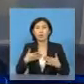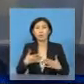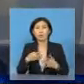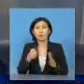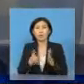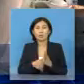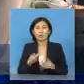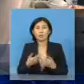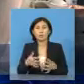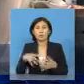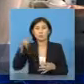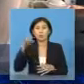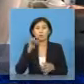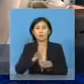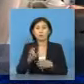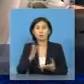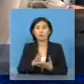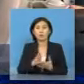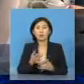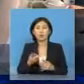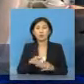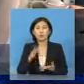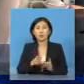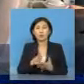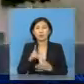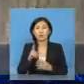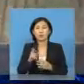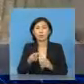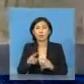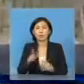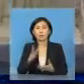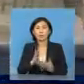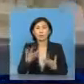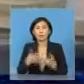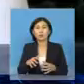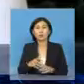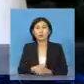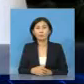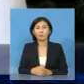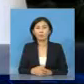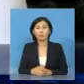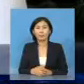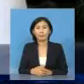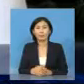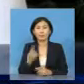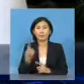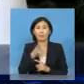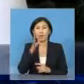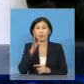16 портативных аппаратов казахстанского производства. Кроме того, имеется 180 кислородных аппаратов «Боброва». Первое время,